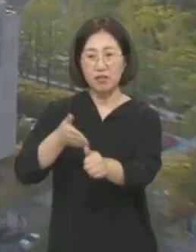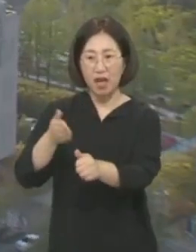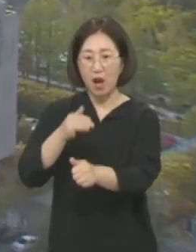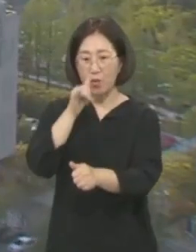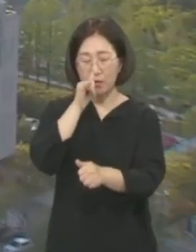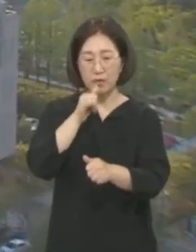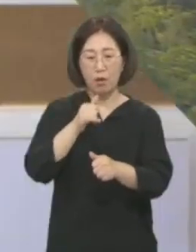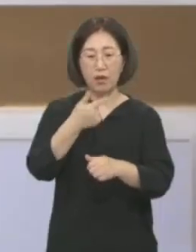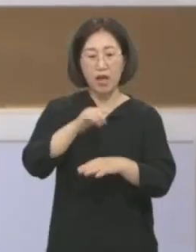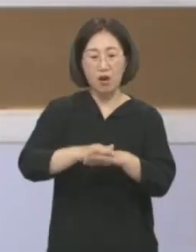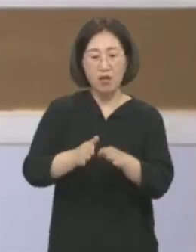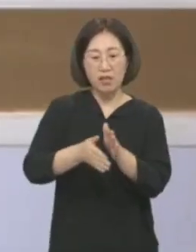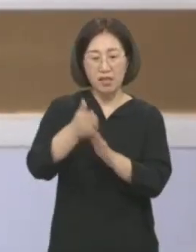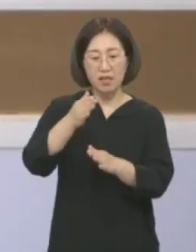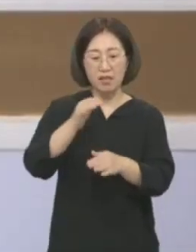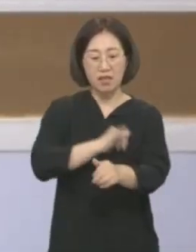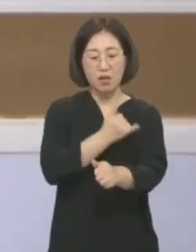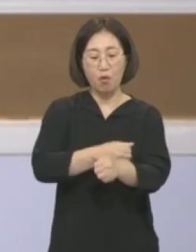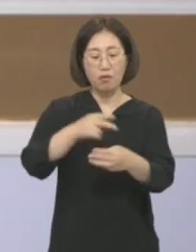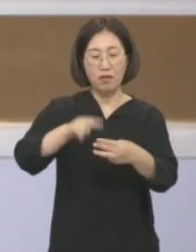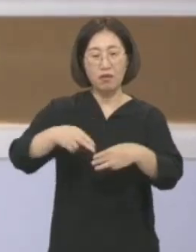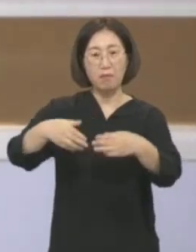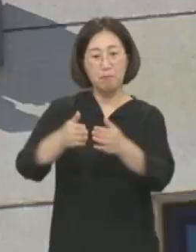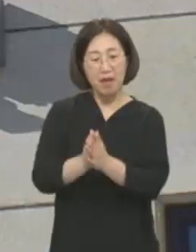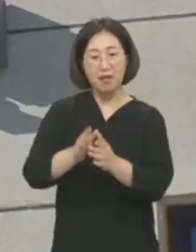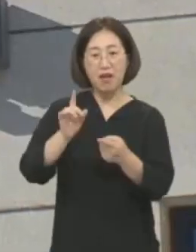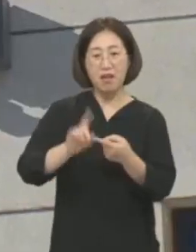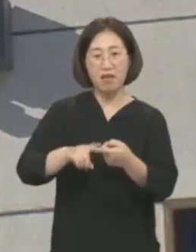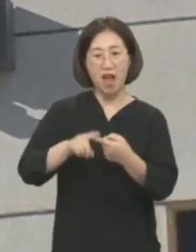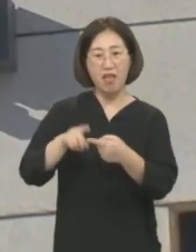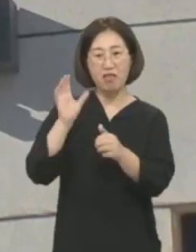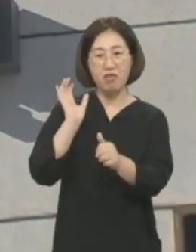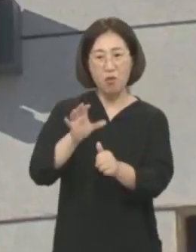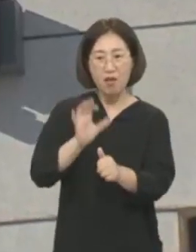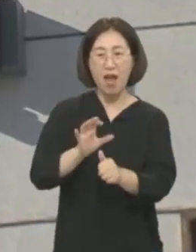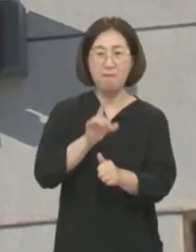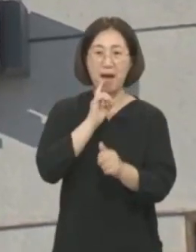결정을 둘러싼 논란은 당분간 계속될 전망입니다. TJB 조혜원입니다.